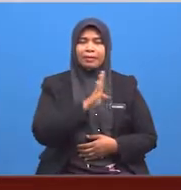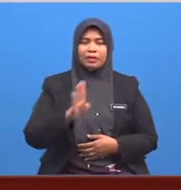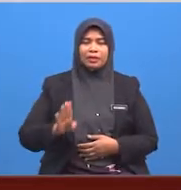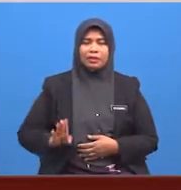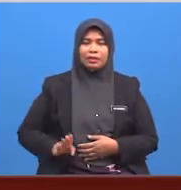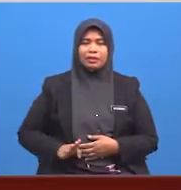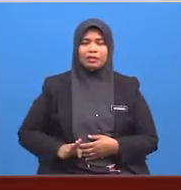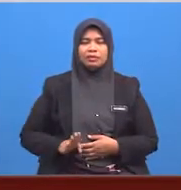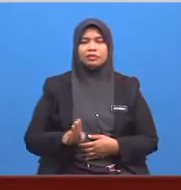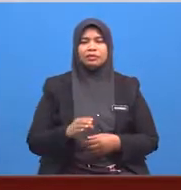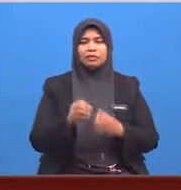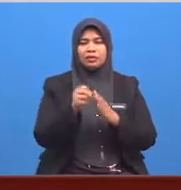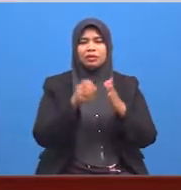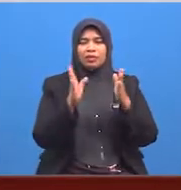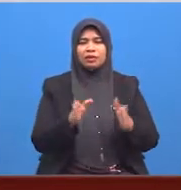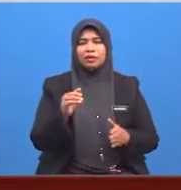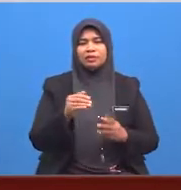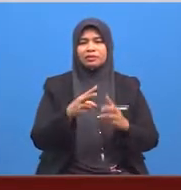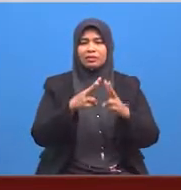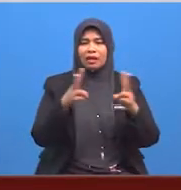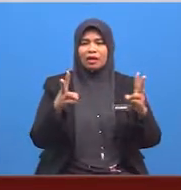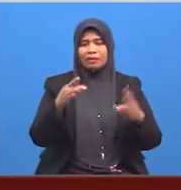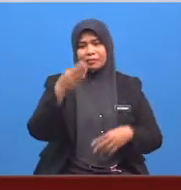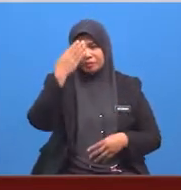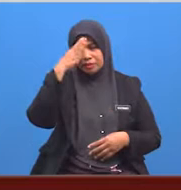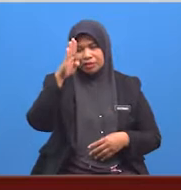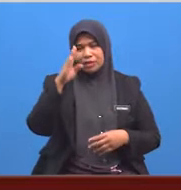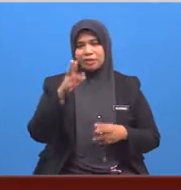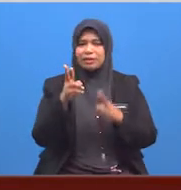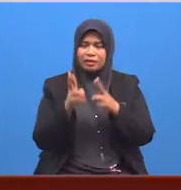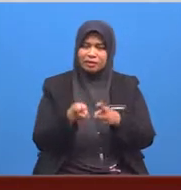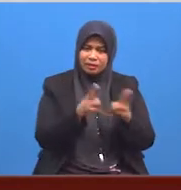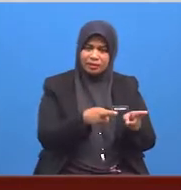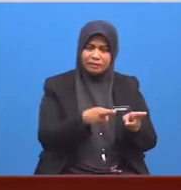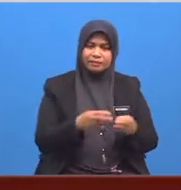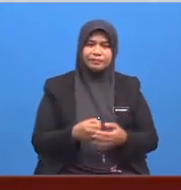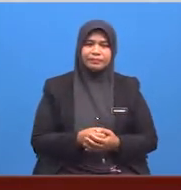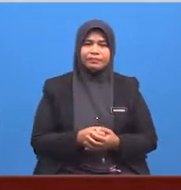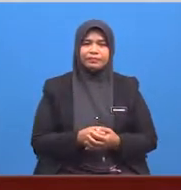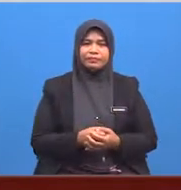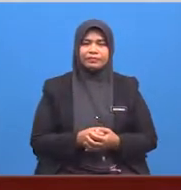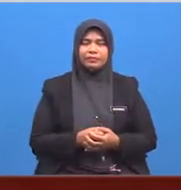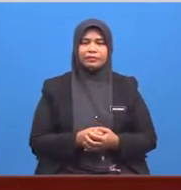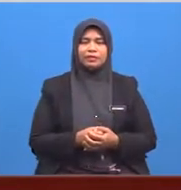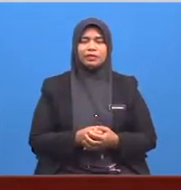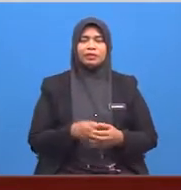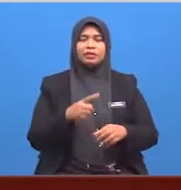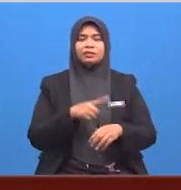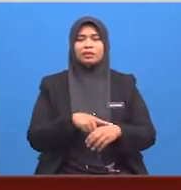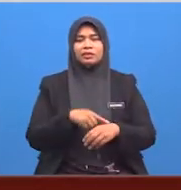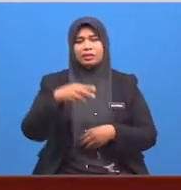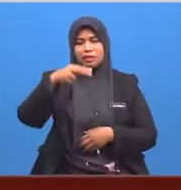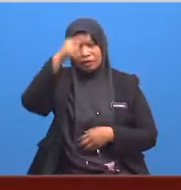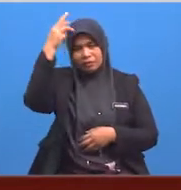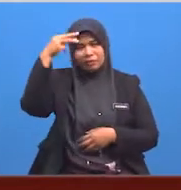semasih Nabi Muhammad Shallallahu Alaihi Wasallam mendapat tentangan dalam menyampaikan Islam Allah telah